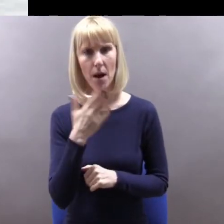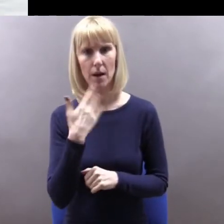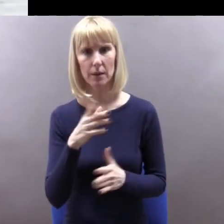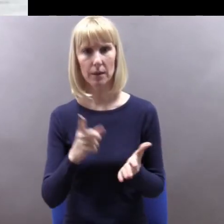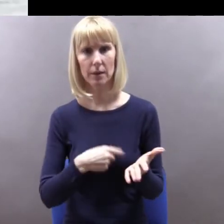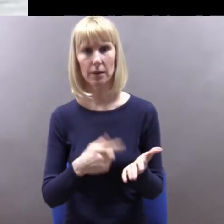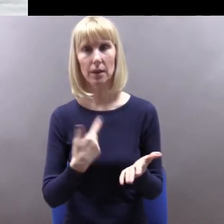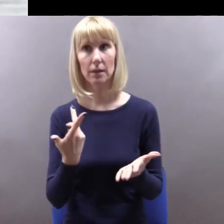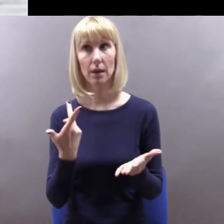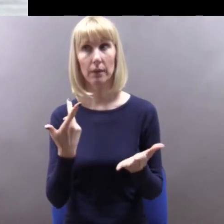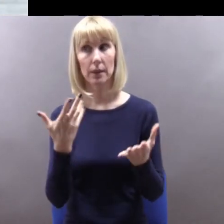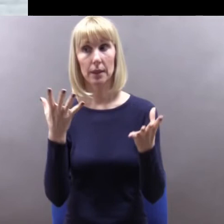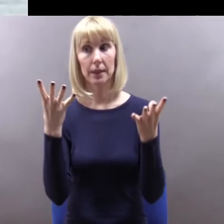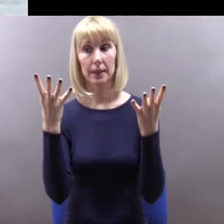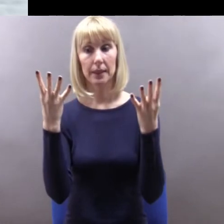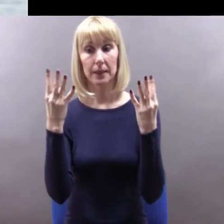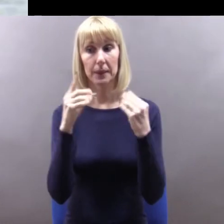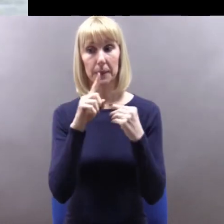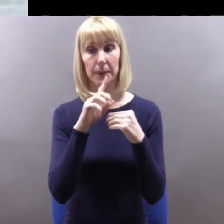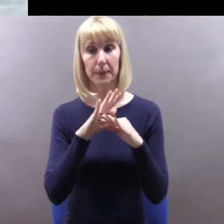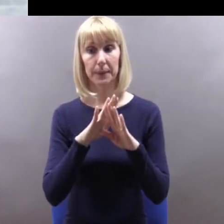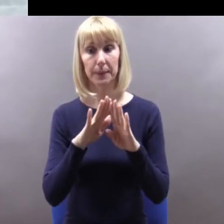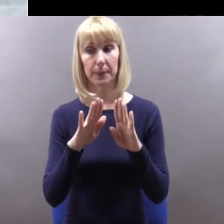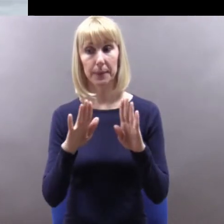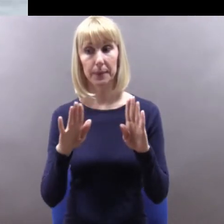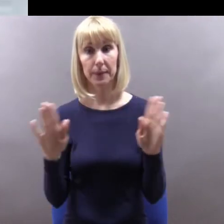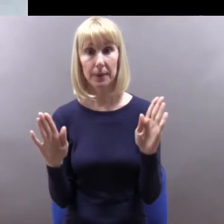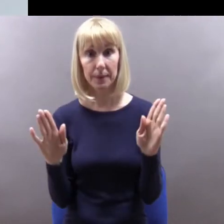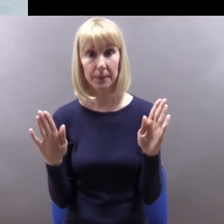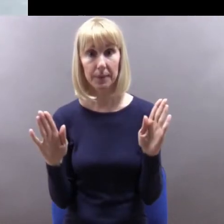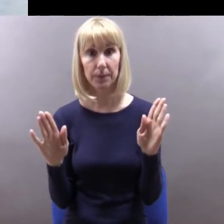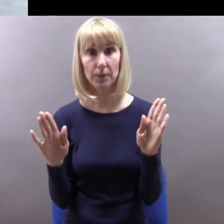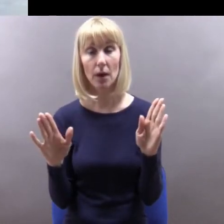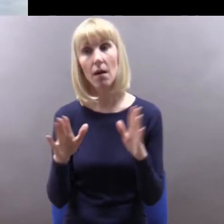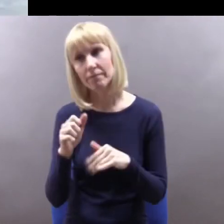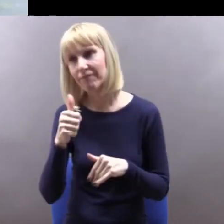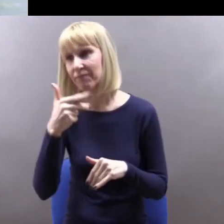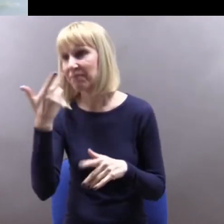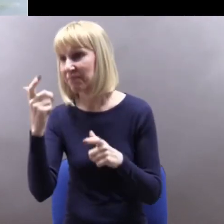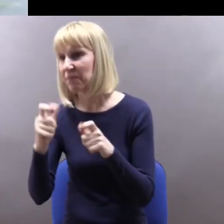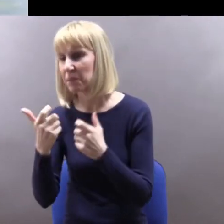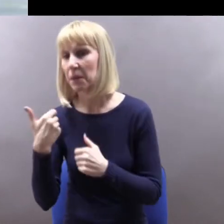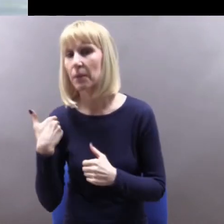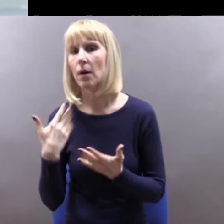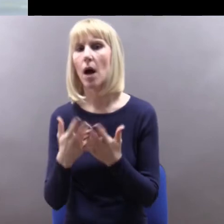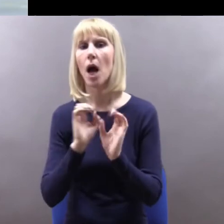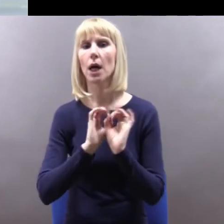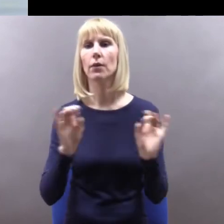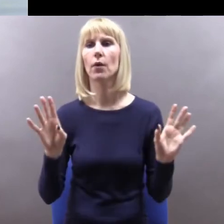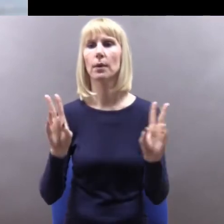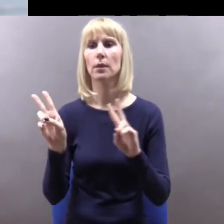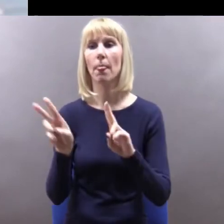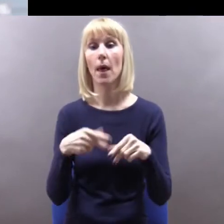No bardzo często zapada wtedy cisza I w wielu przypadkach faktycznie było tak,